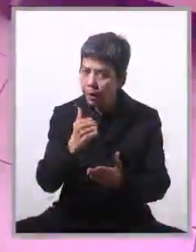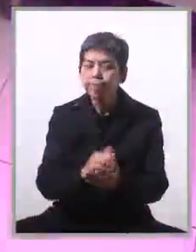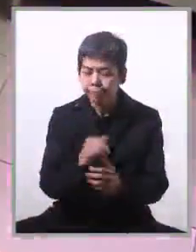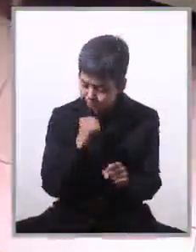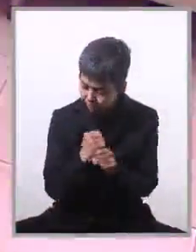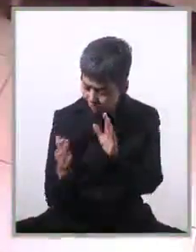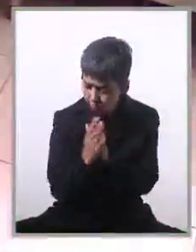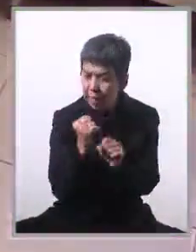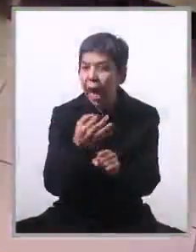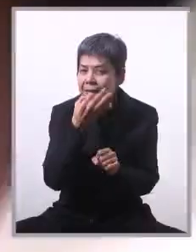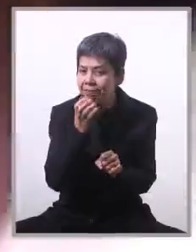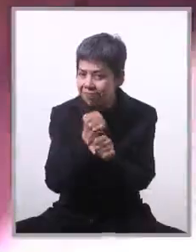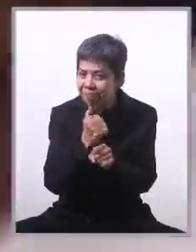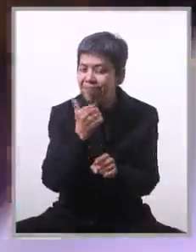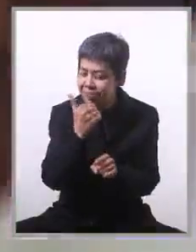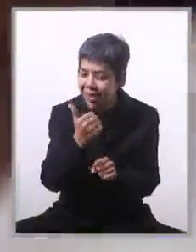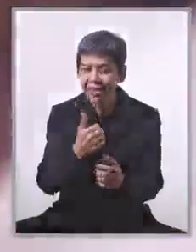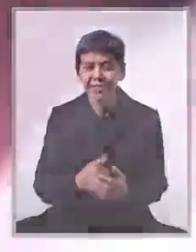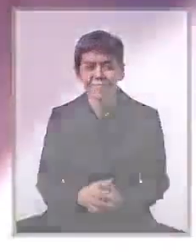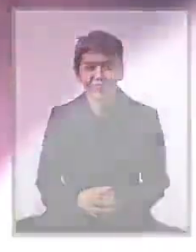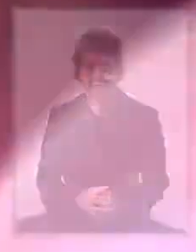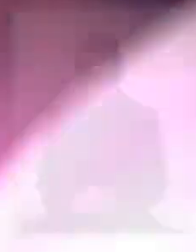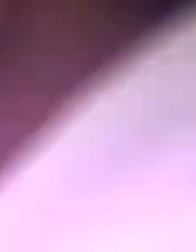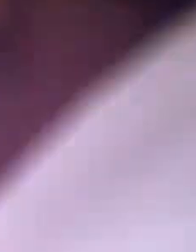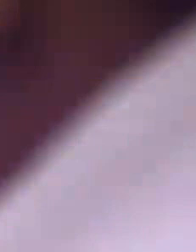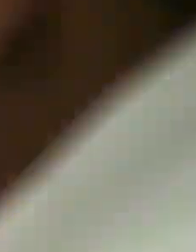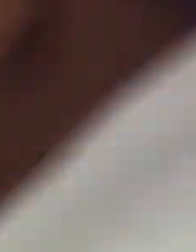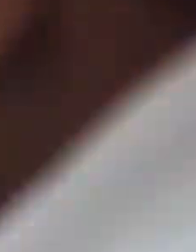ให้เขาทำงานได้มีอาชีพได้มีเงินใช้แ